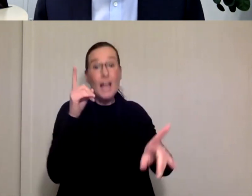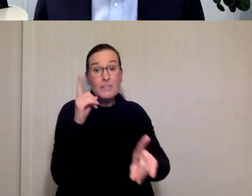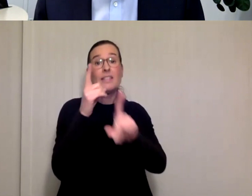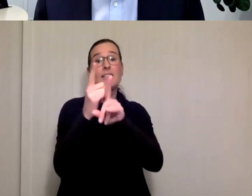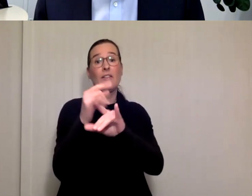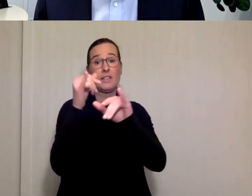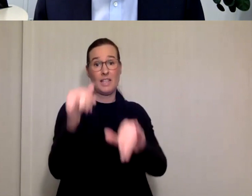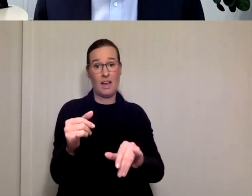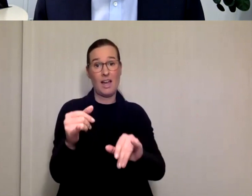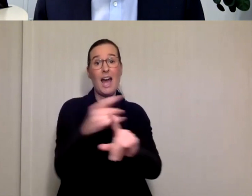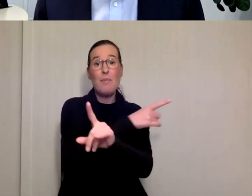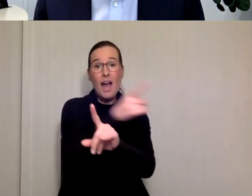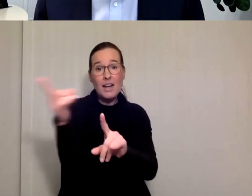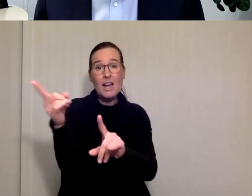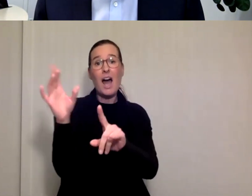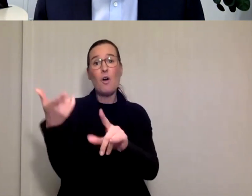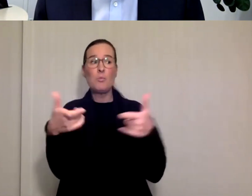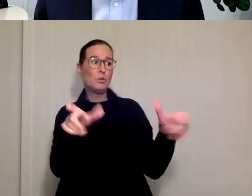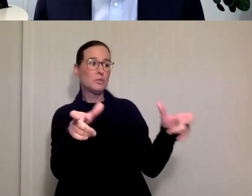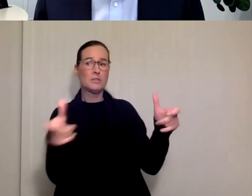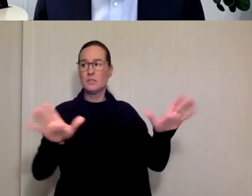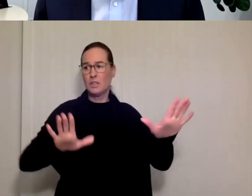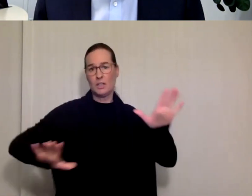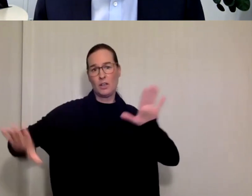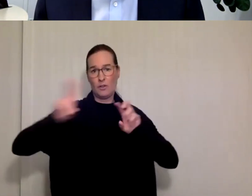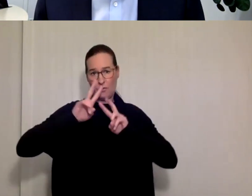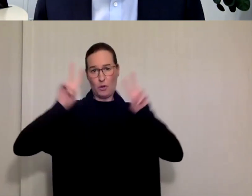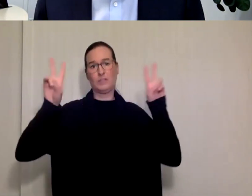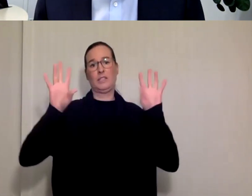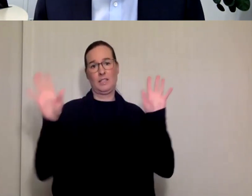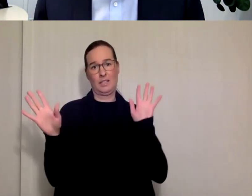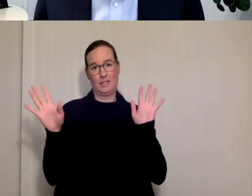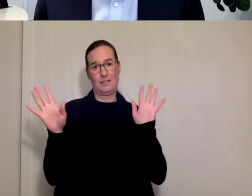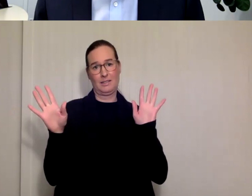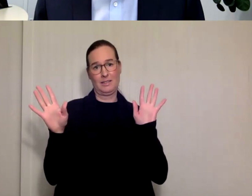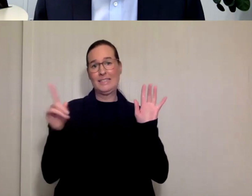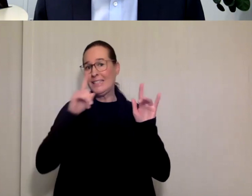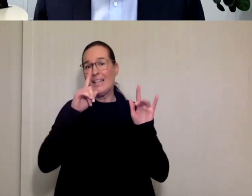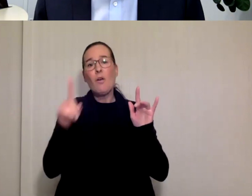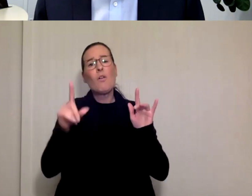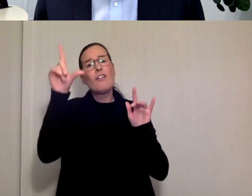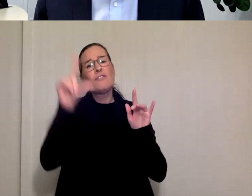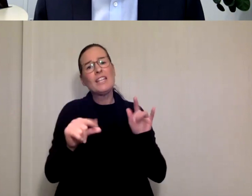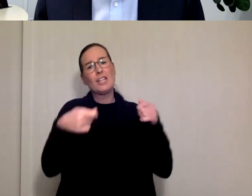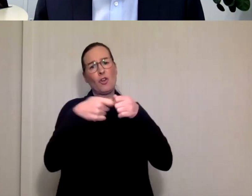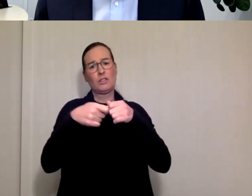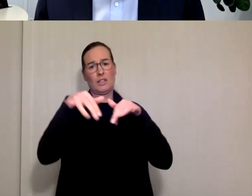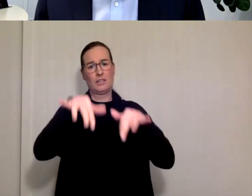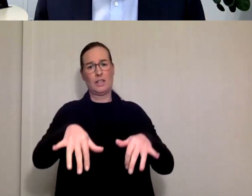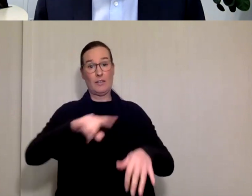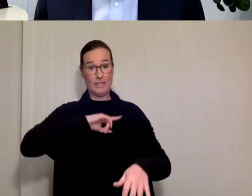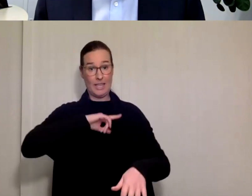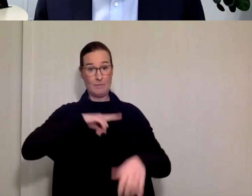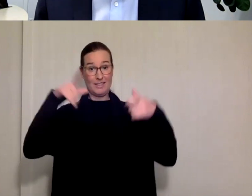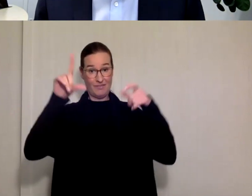Trefft euch mit 2, 3 anderen Haushalten, die auch ganz wenige andere Haushalte treffen. Man muss sich, und das